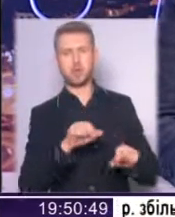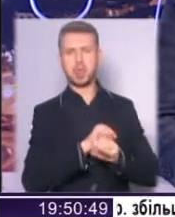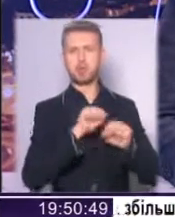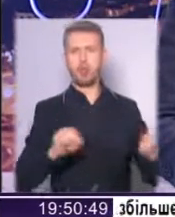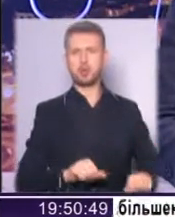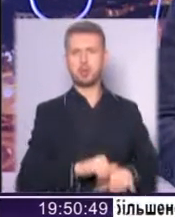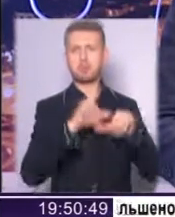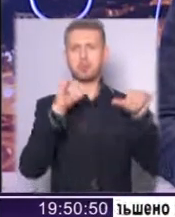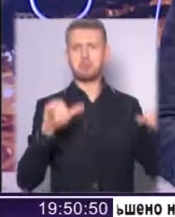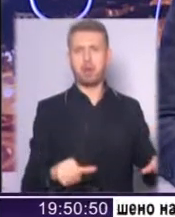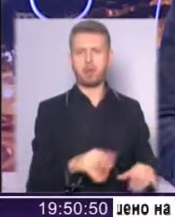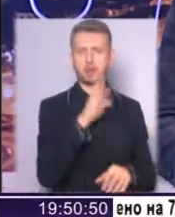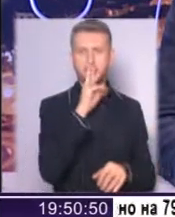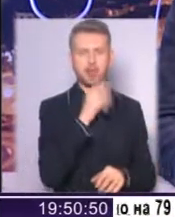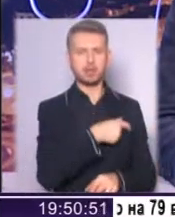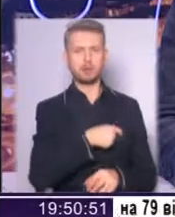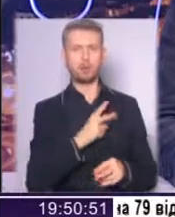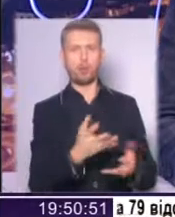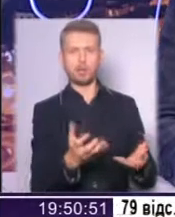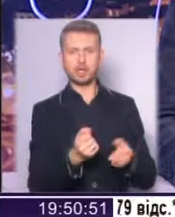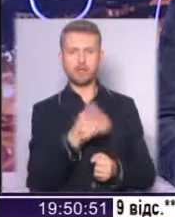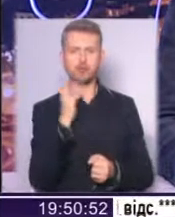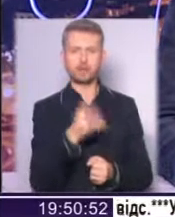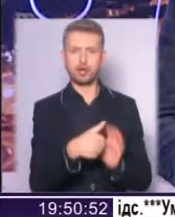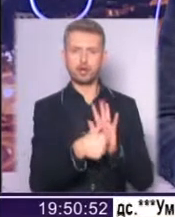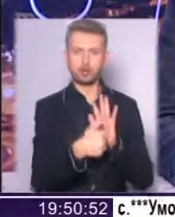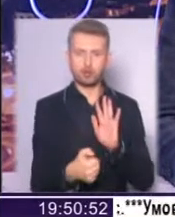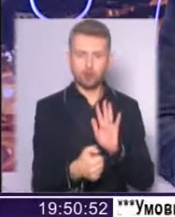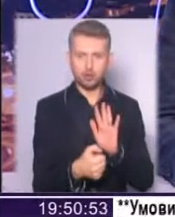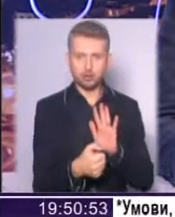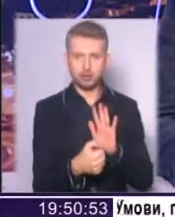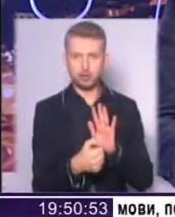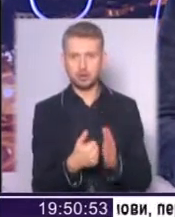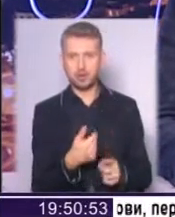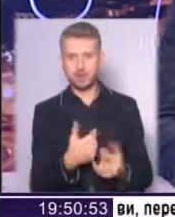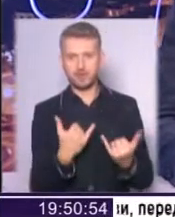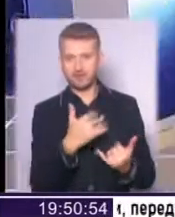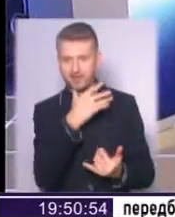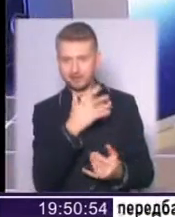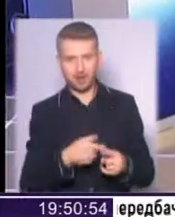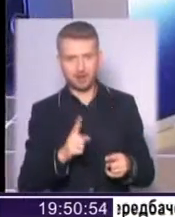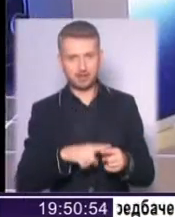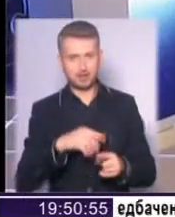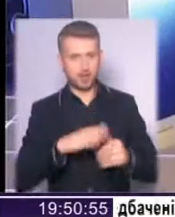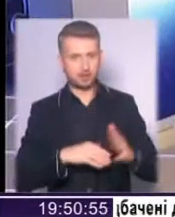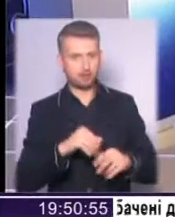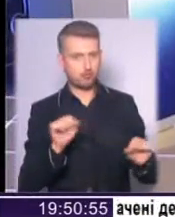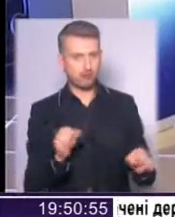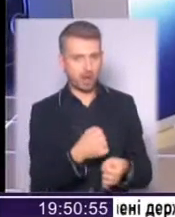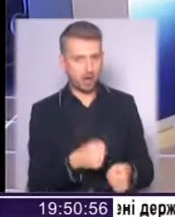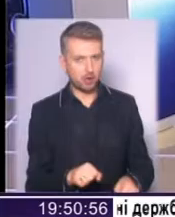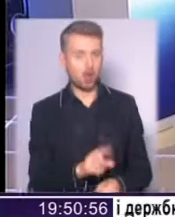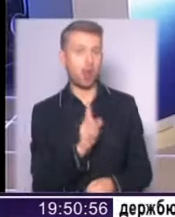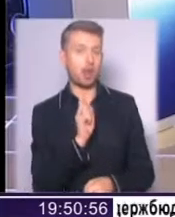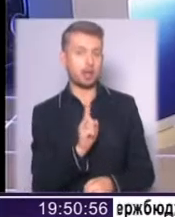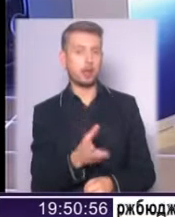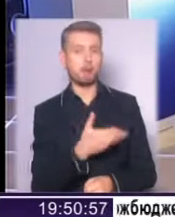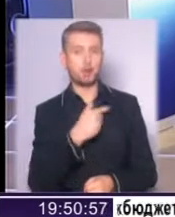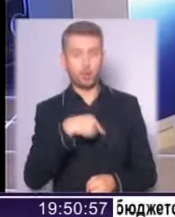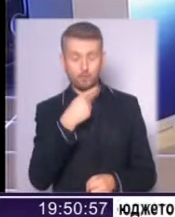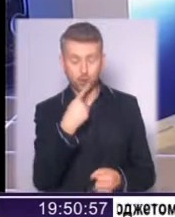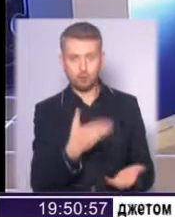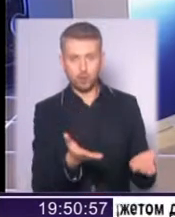не означає, що більше. Що докажу? Ну, я не голосував за цей бюджет, я вважаю, теж неправильно. Я розумію, що, можливо, це звучить як там